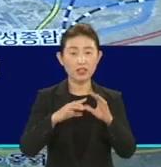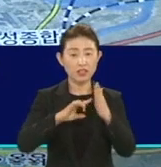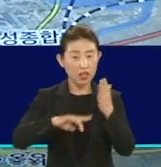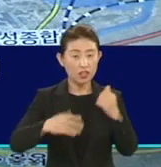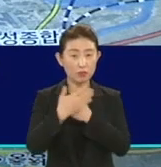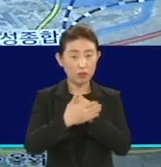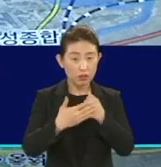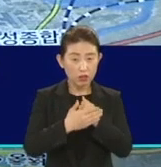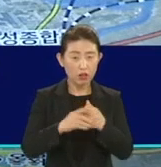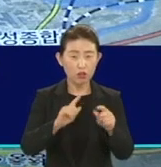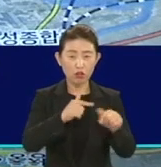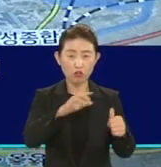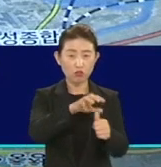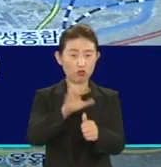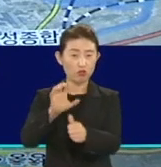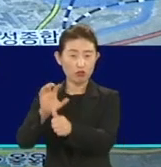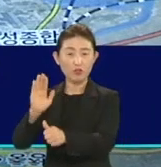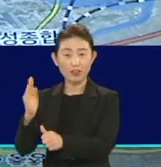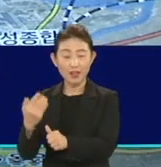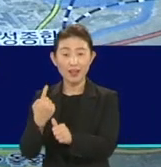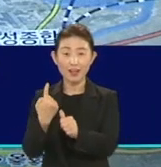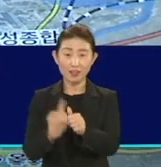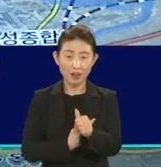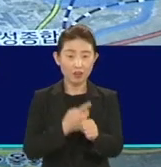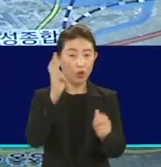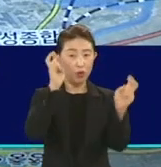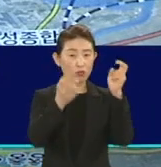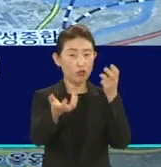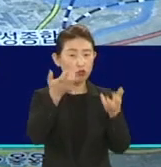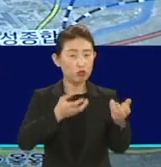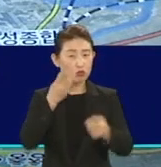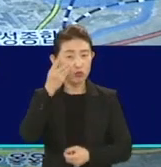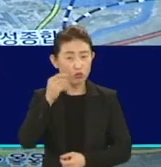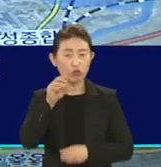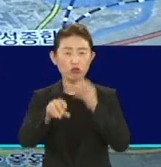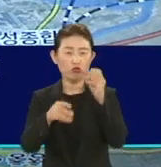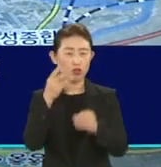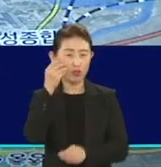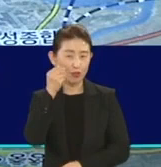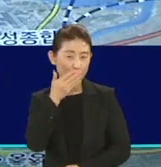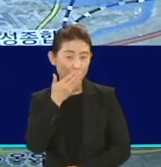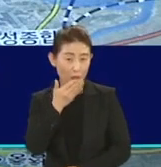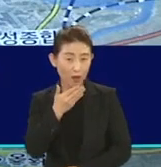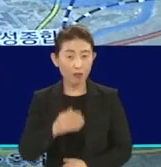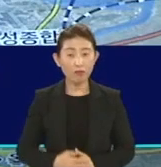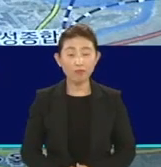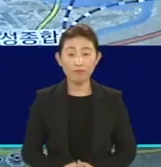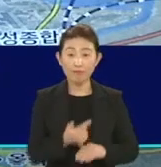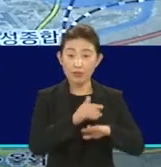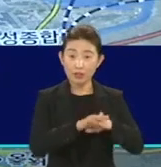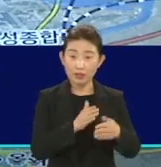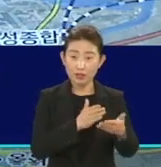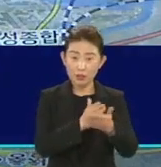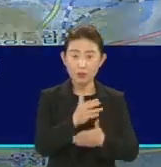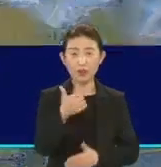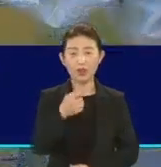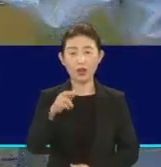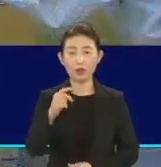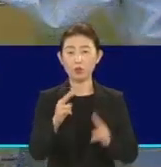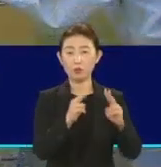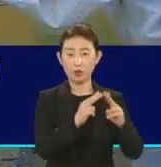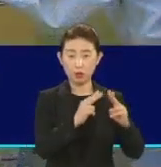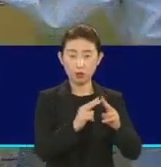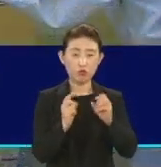세제 혜택과 규제 완화가 이뤄져서 기업 유치와 투자에 아주 유리한 고지를 점하게 됩니다. 대전은